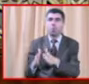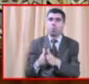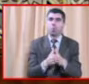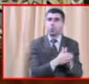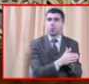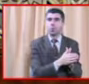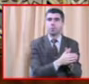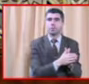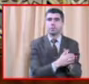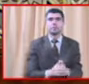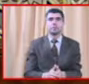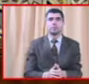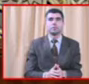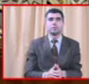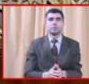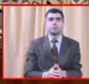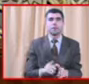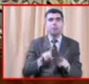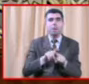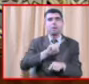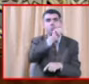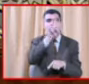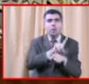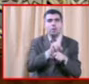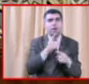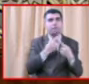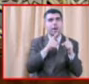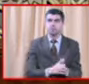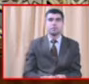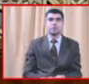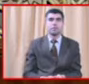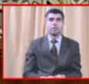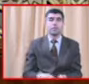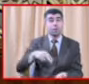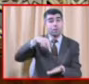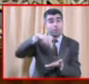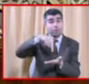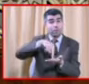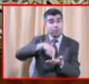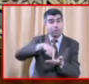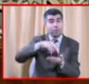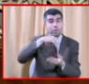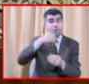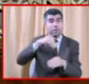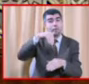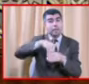آني، سيكون لكم الفرصة لكي تتكلموا في الموضوع. هذا طارح السؤال من